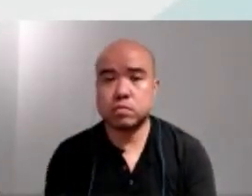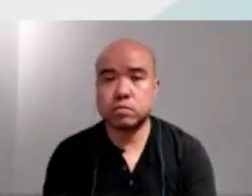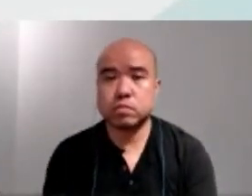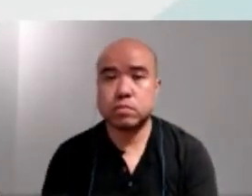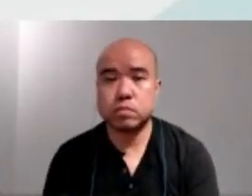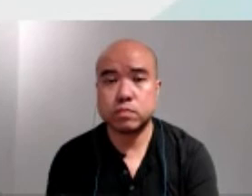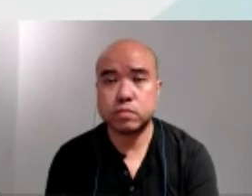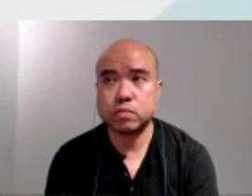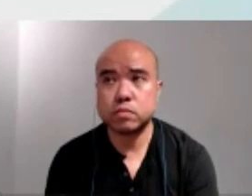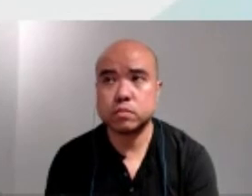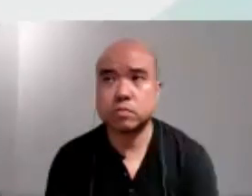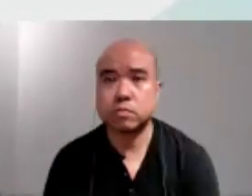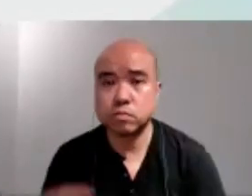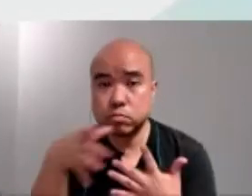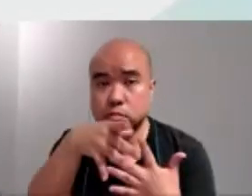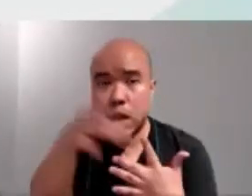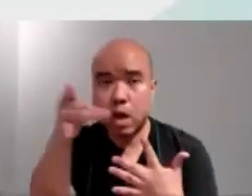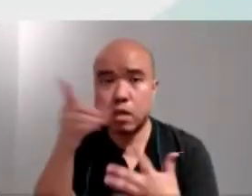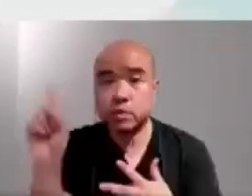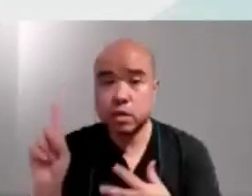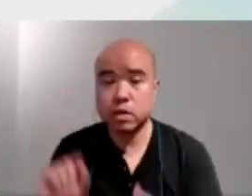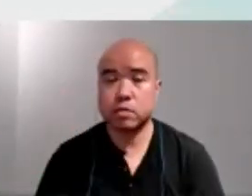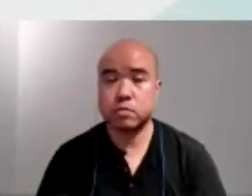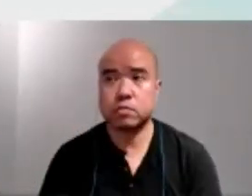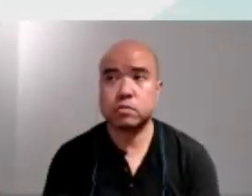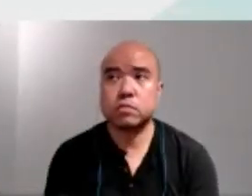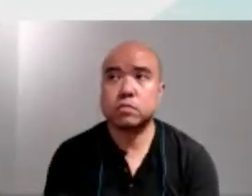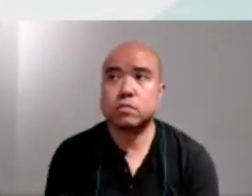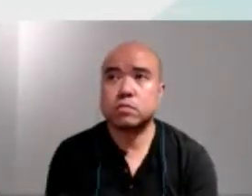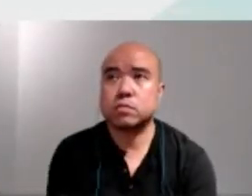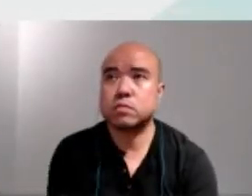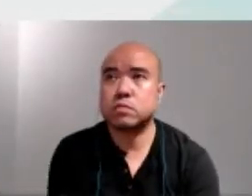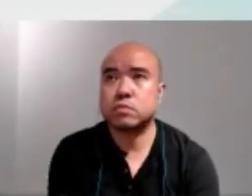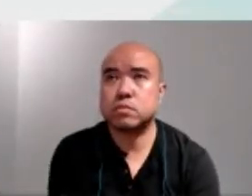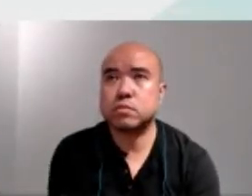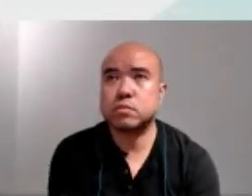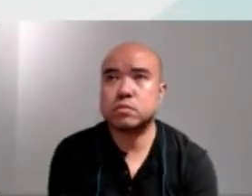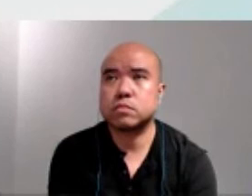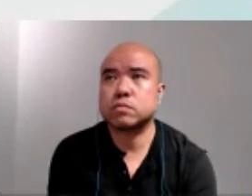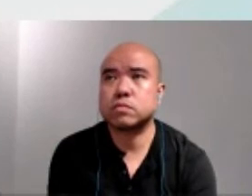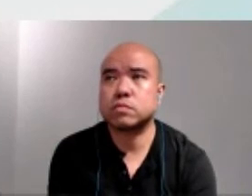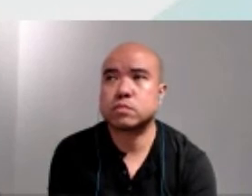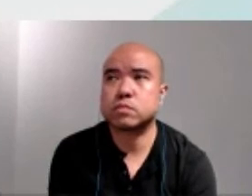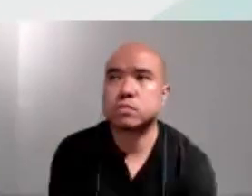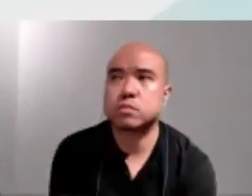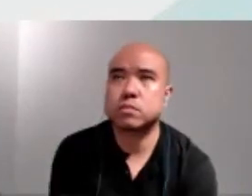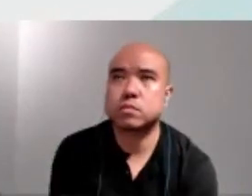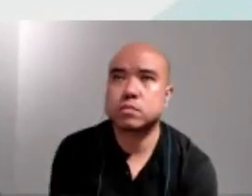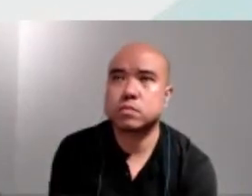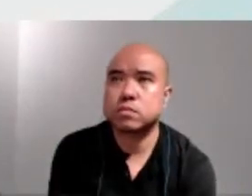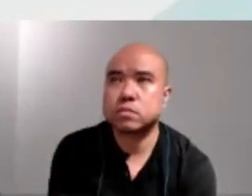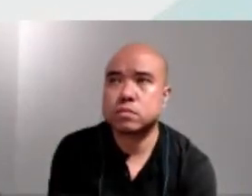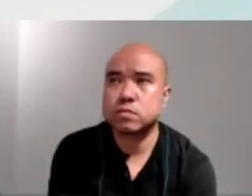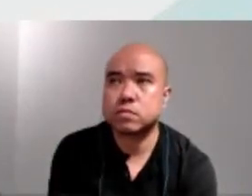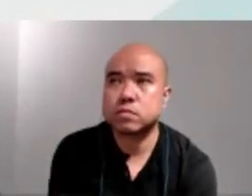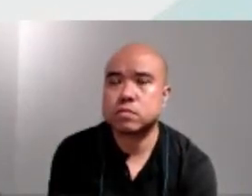择，或者你哋会选择边一个啊？可以都大家喺网上边选择一下。咁如果俾我个